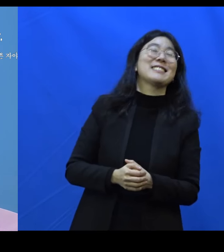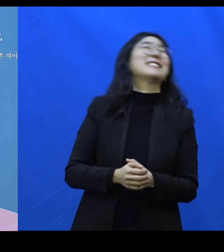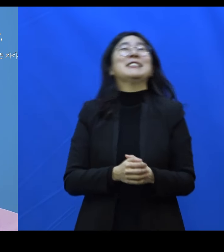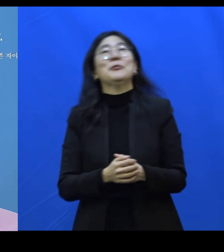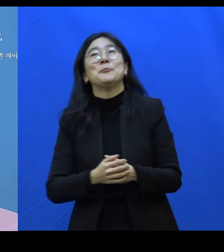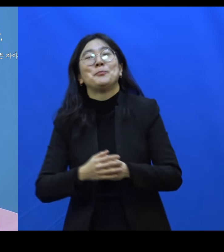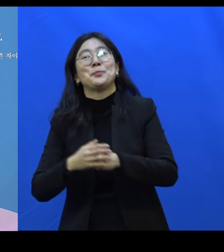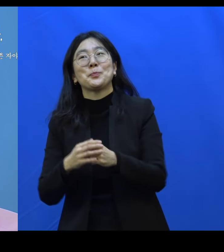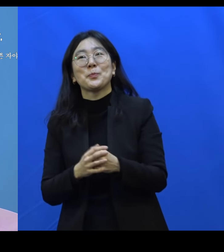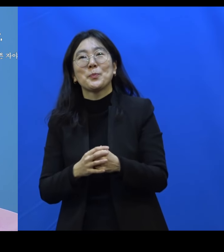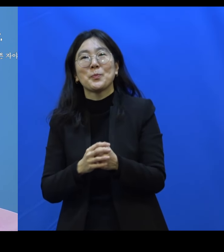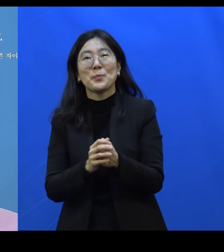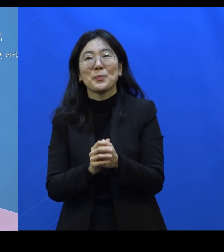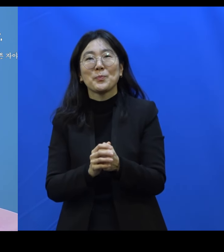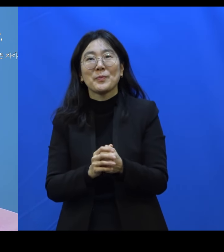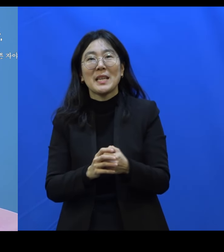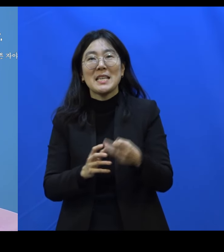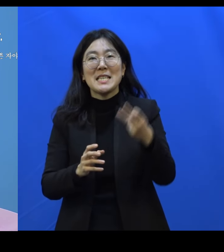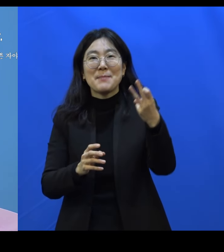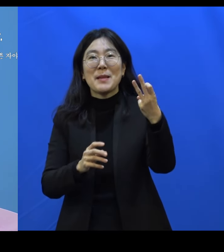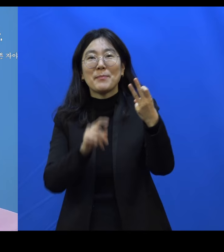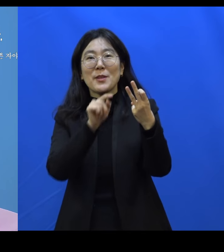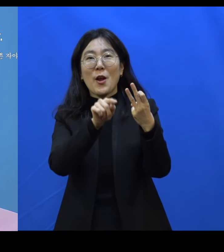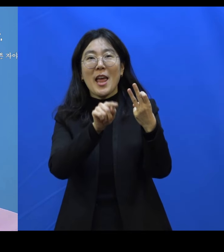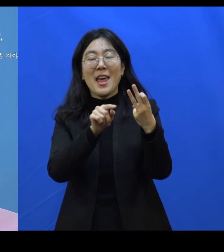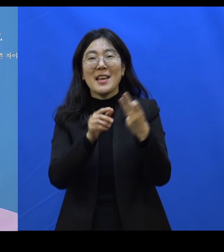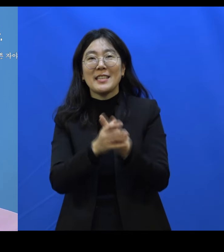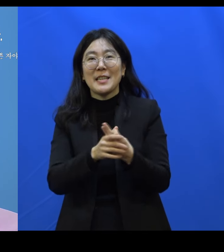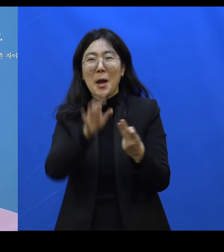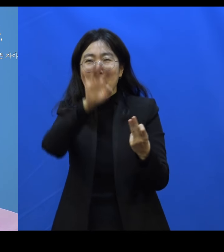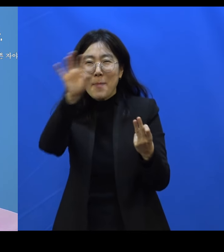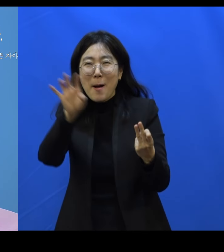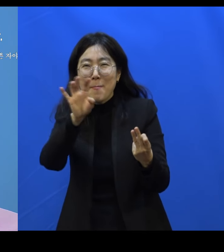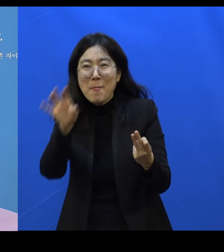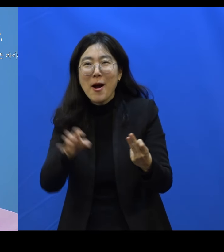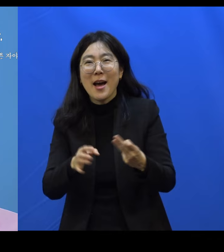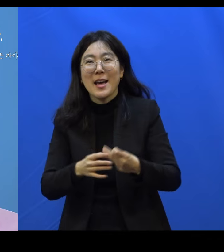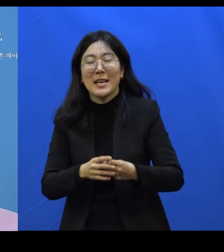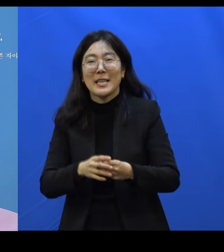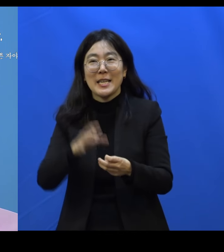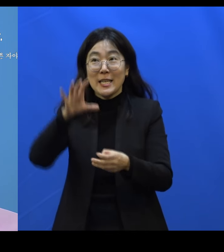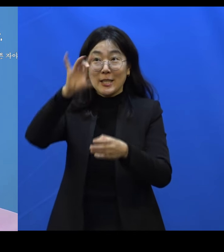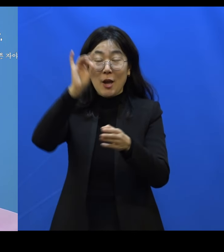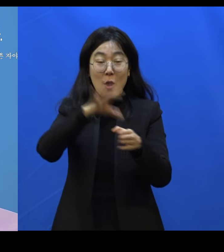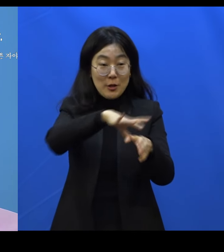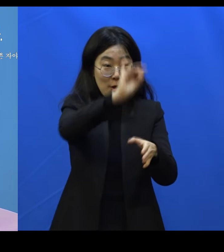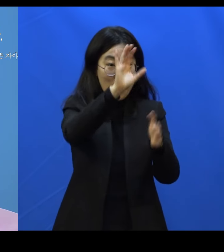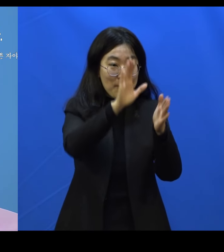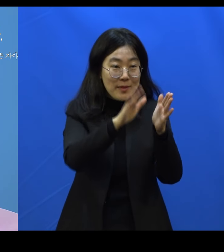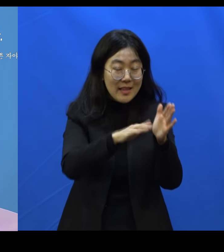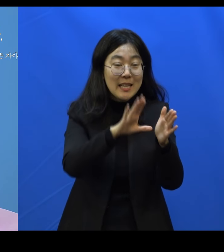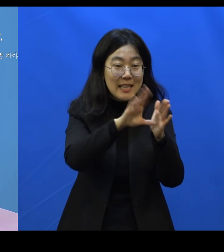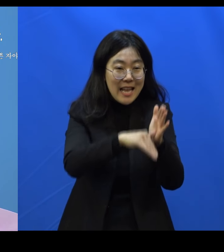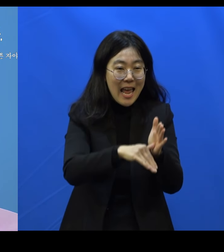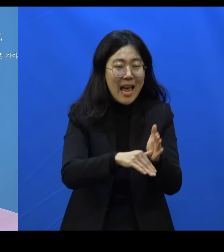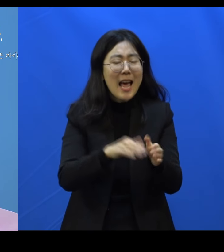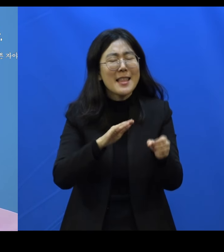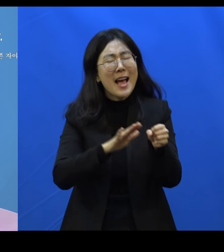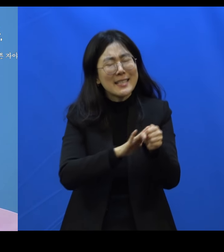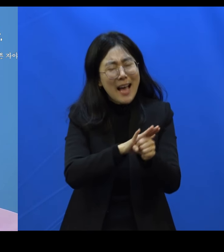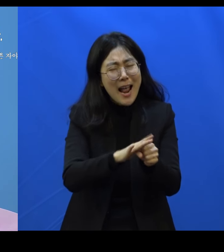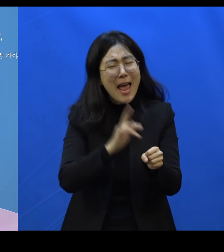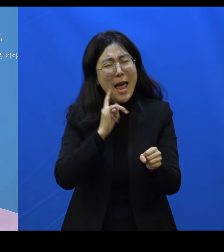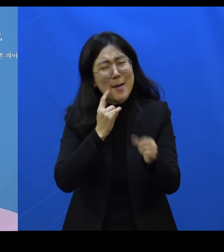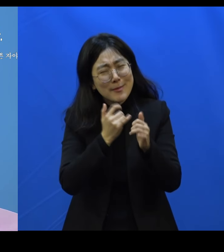여기 13절에도 반복을 하죠. 13절에서도 한 번 더 반복합니다. 이 시작과 끝을 이렇게 탁 이렇게 하고